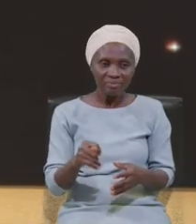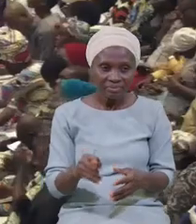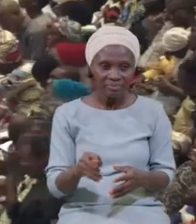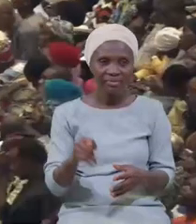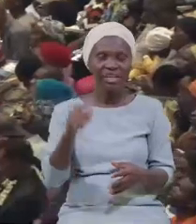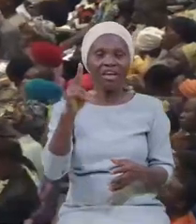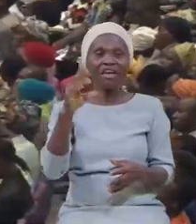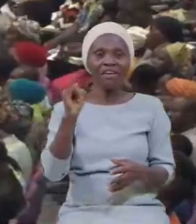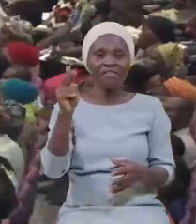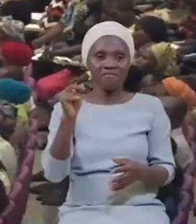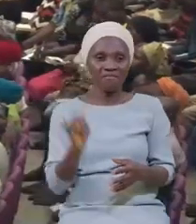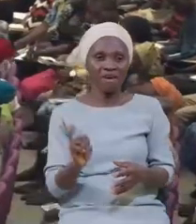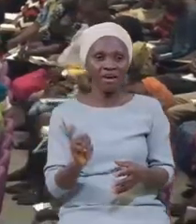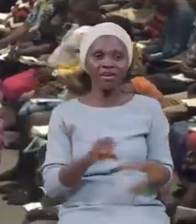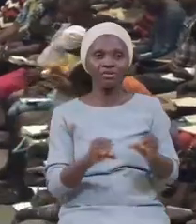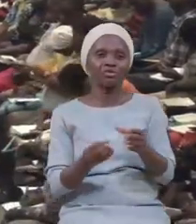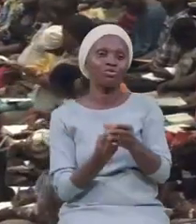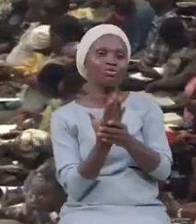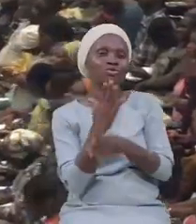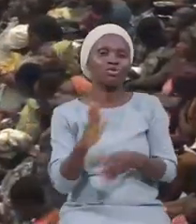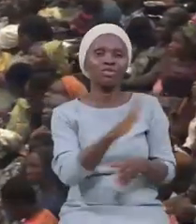Cela vient. Verset 23.